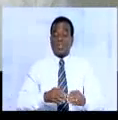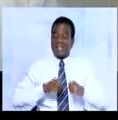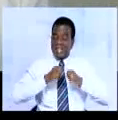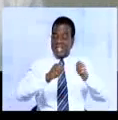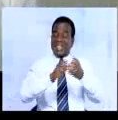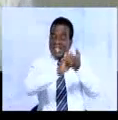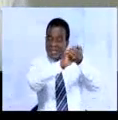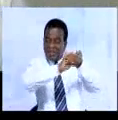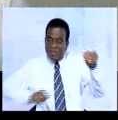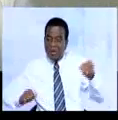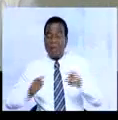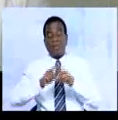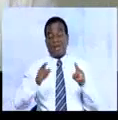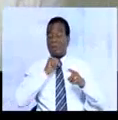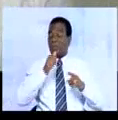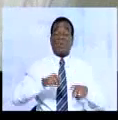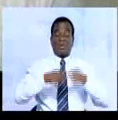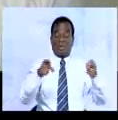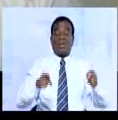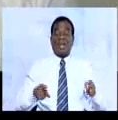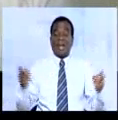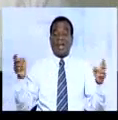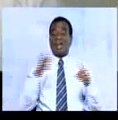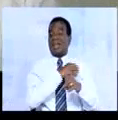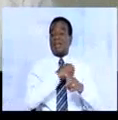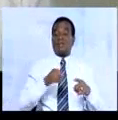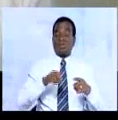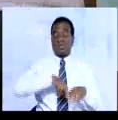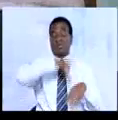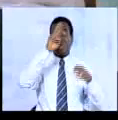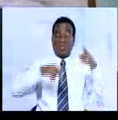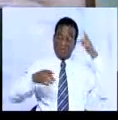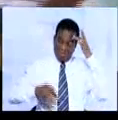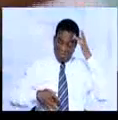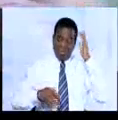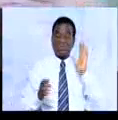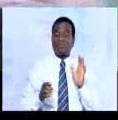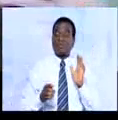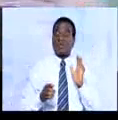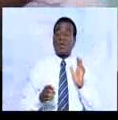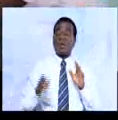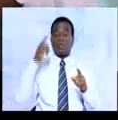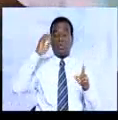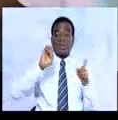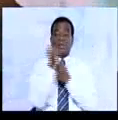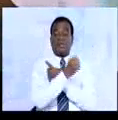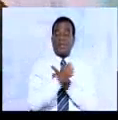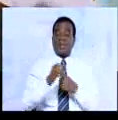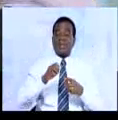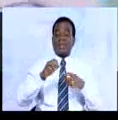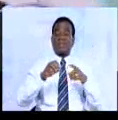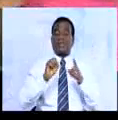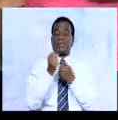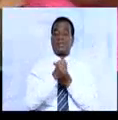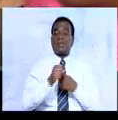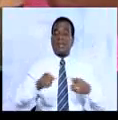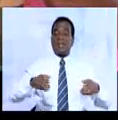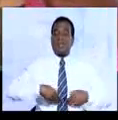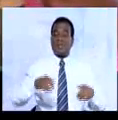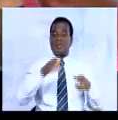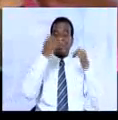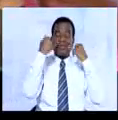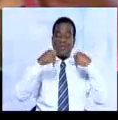mon examen et je suis tombée malade et j'ai repris la classe. Pour éviter des situations comme celle de Fidèle, les jeunes